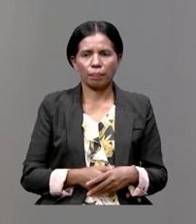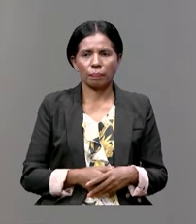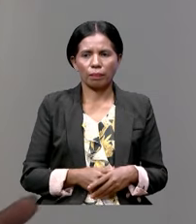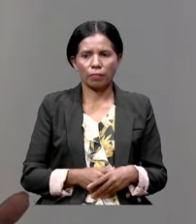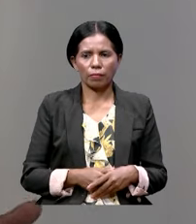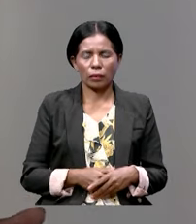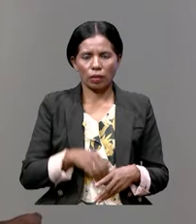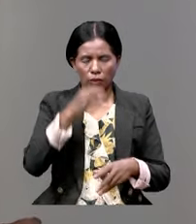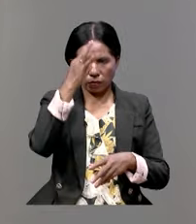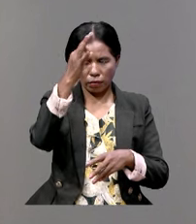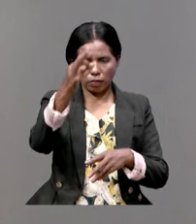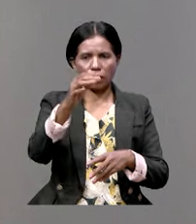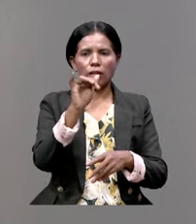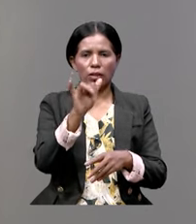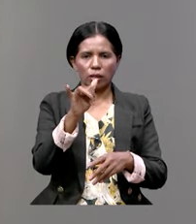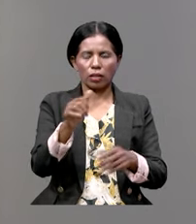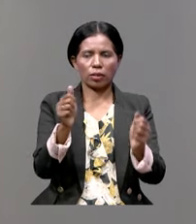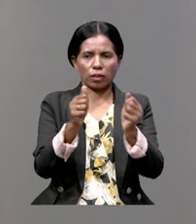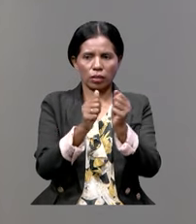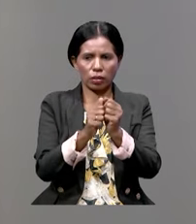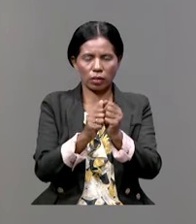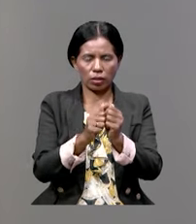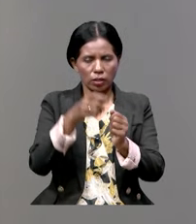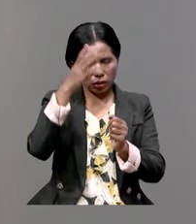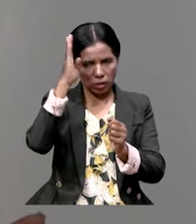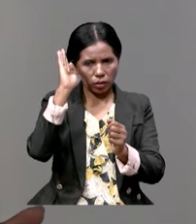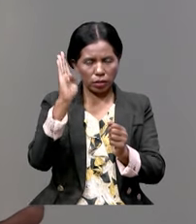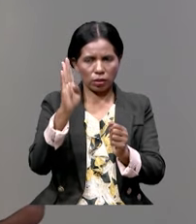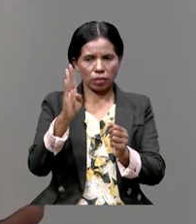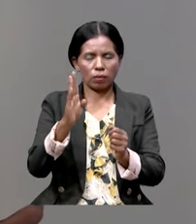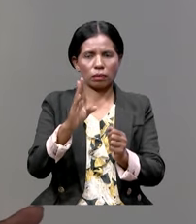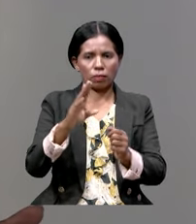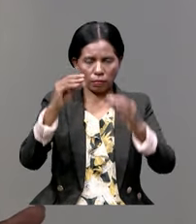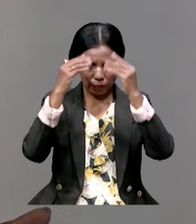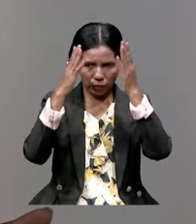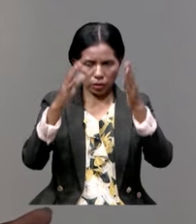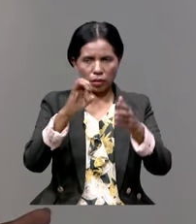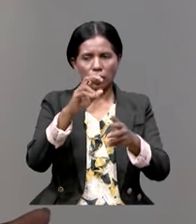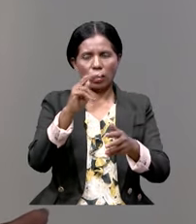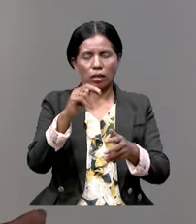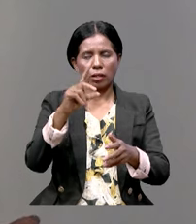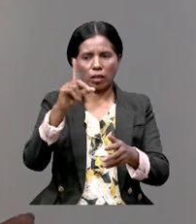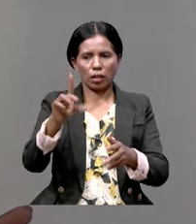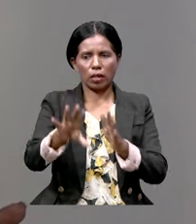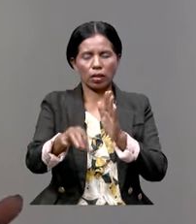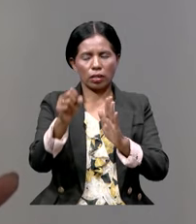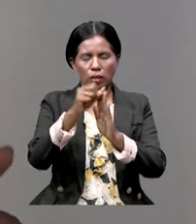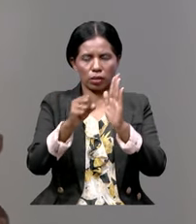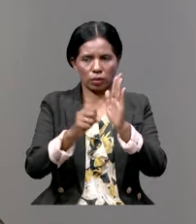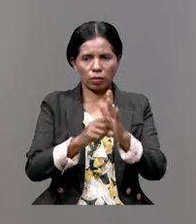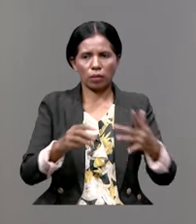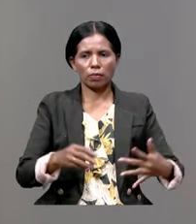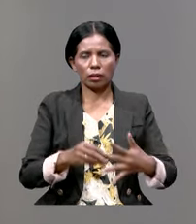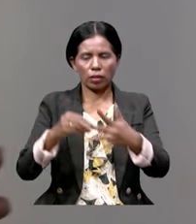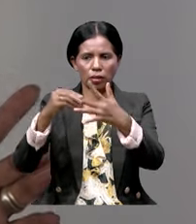Ma oi concorda ho su san se signor de Calmia Catar. Io ne ho tanti che hanno statuto speciale a una entità di